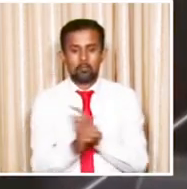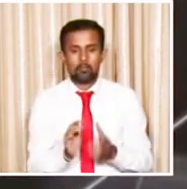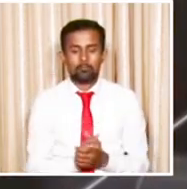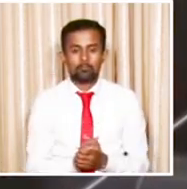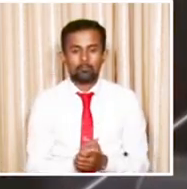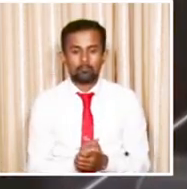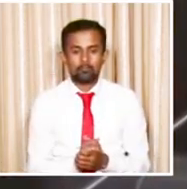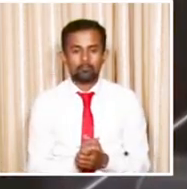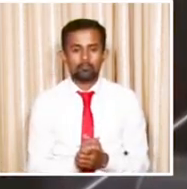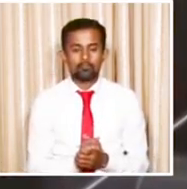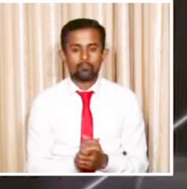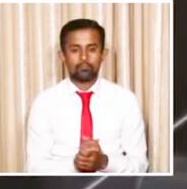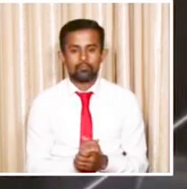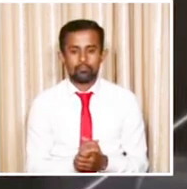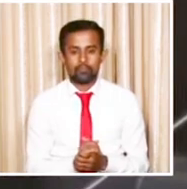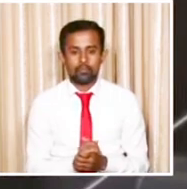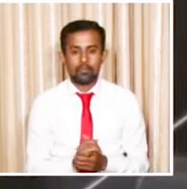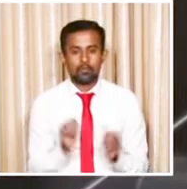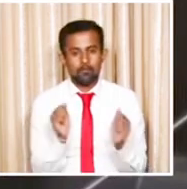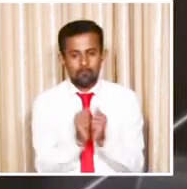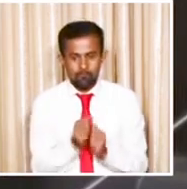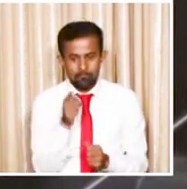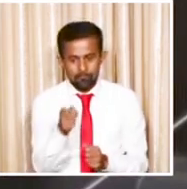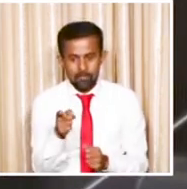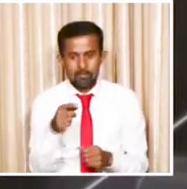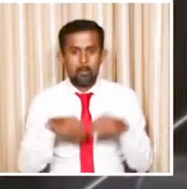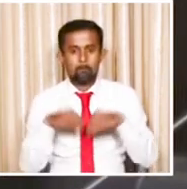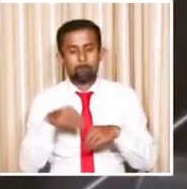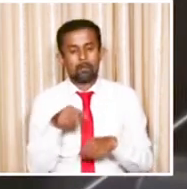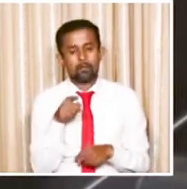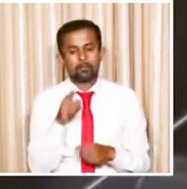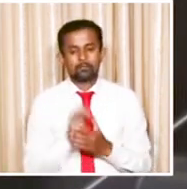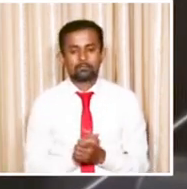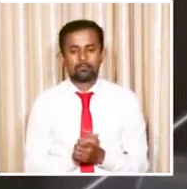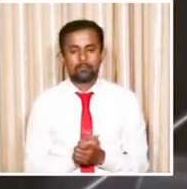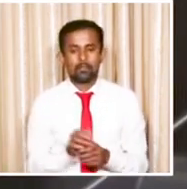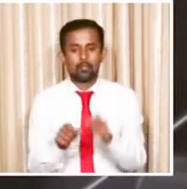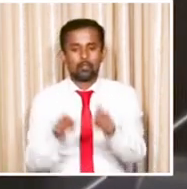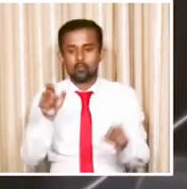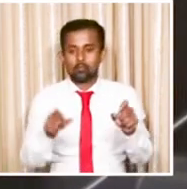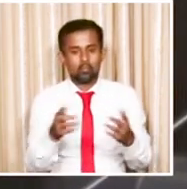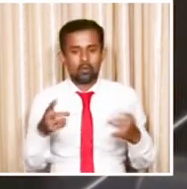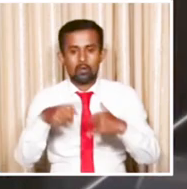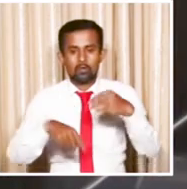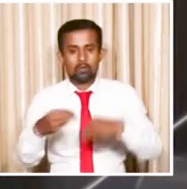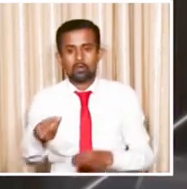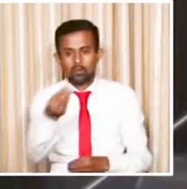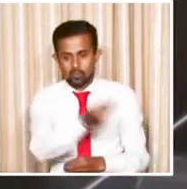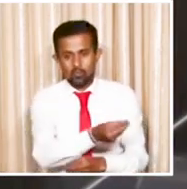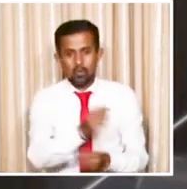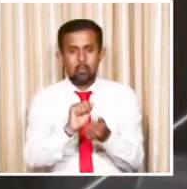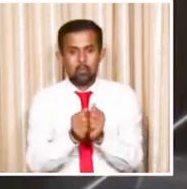ගන්නෙ. දැන් බලන්න දැන් වැඩක්ද කරලා තියෙන්නේ මිනිස්සුද දේශපාලඥයද? තොර මිනිස්සු නෙවෙයිද මේකට ඡන්දේ දුන්නේ එහෙම නැත්නම් මේ